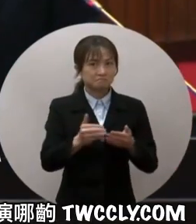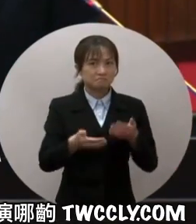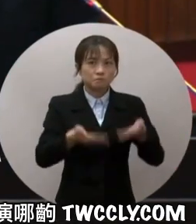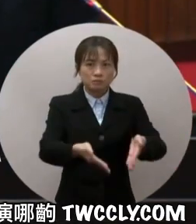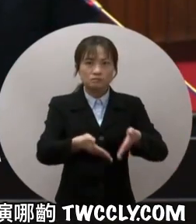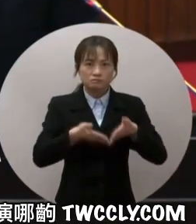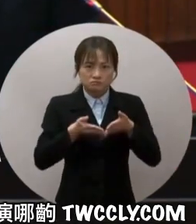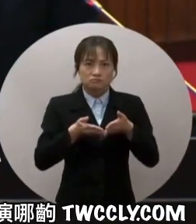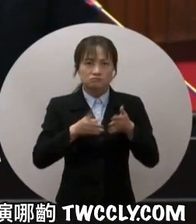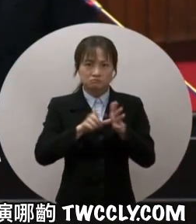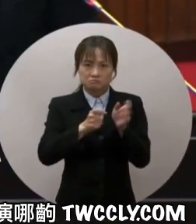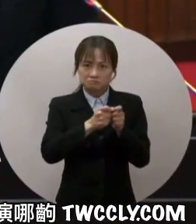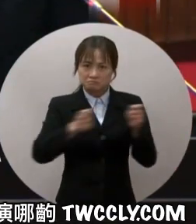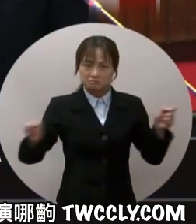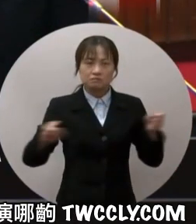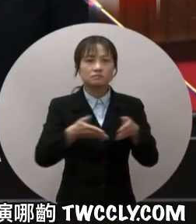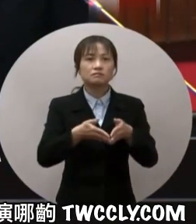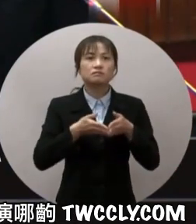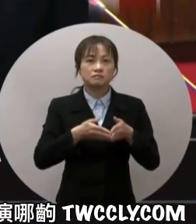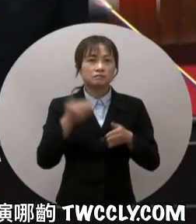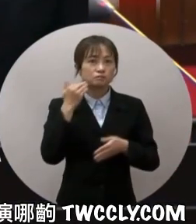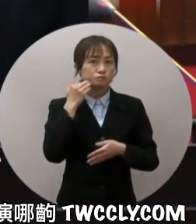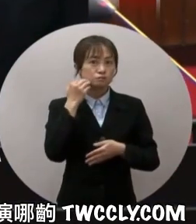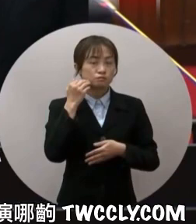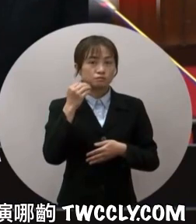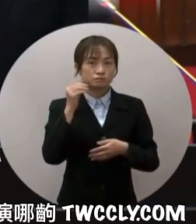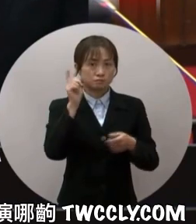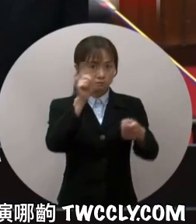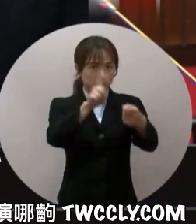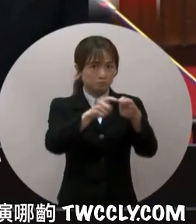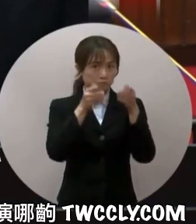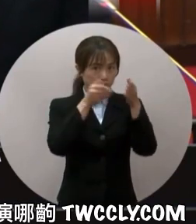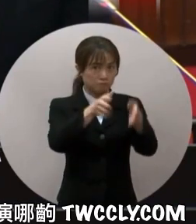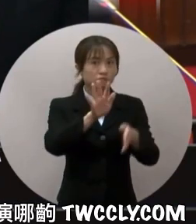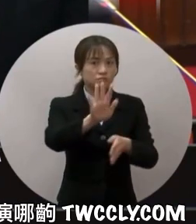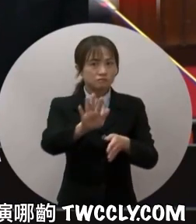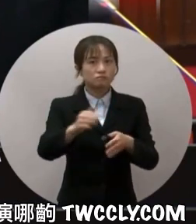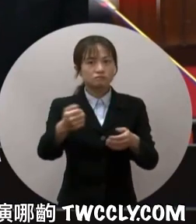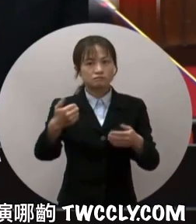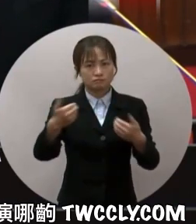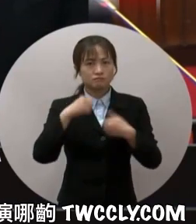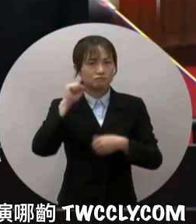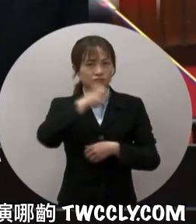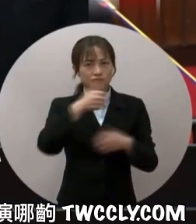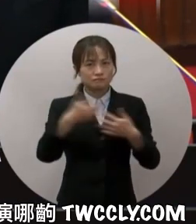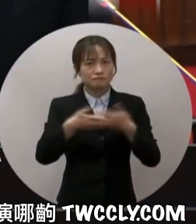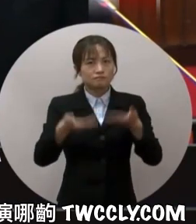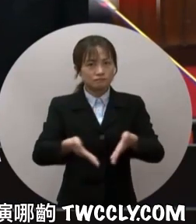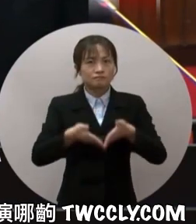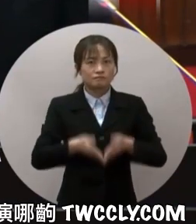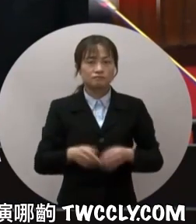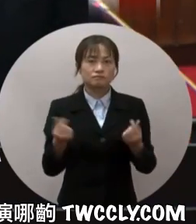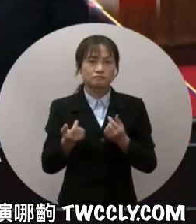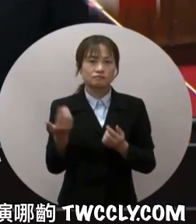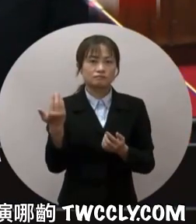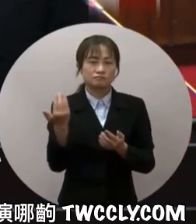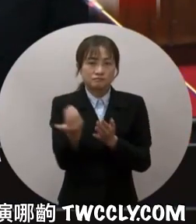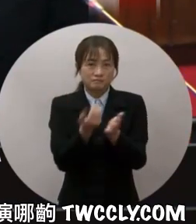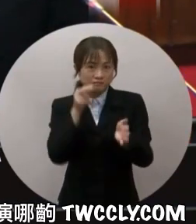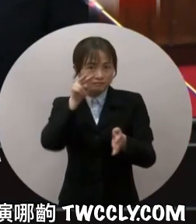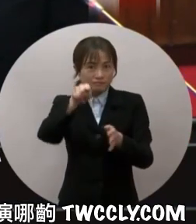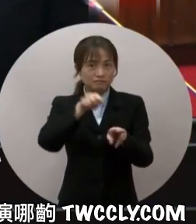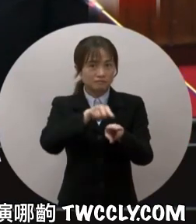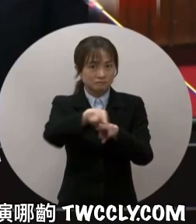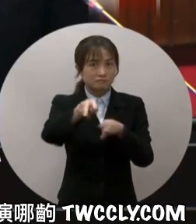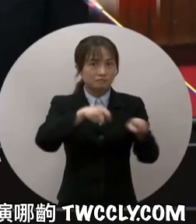遠見的建設對整個台灣是非常重要那特別是剛剛也提到的我把我們當時前瞻的軌道運輸真的是